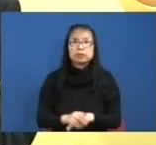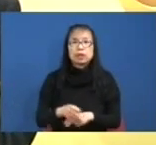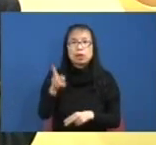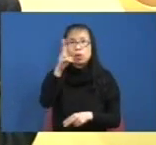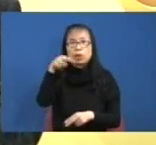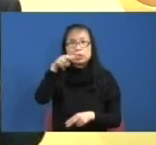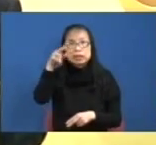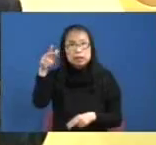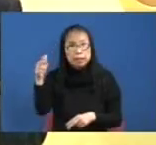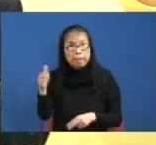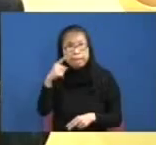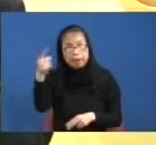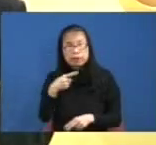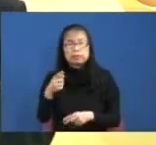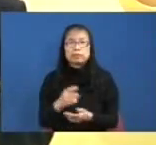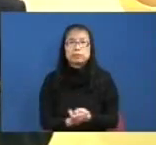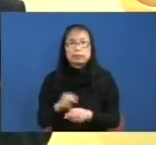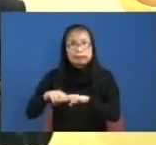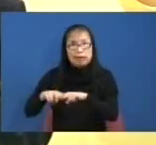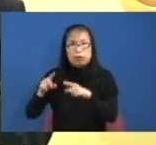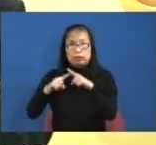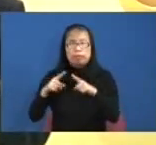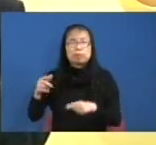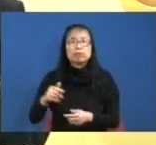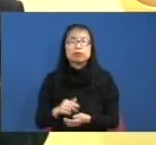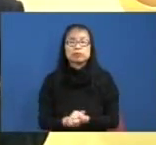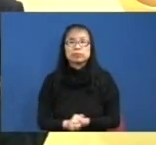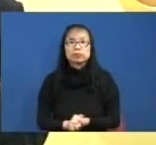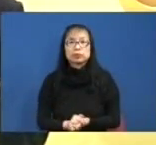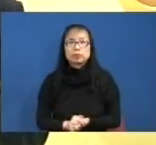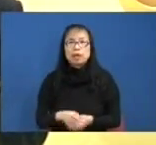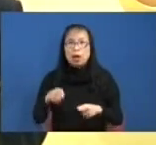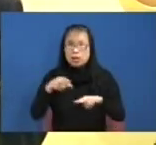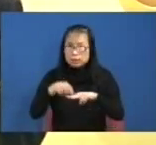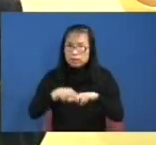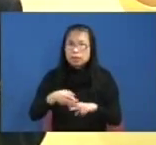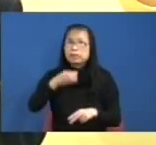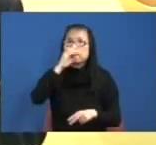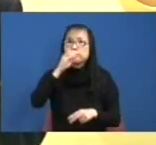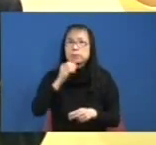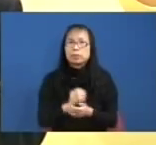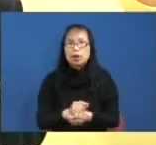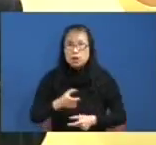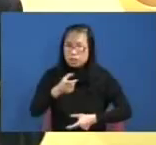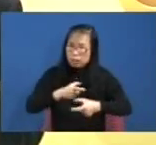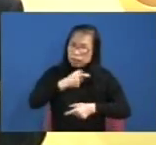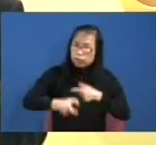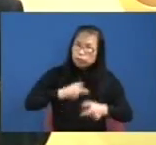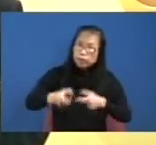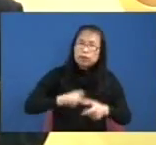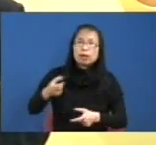2000多萬嘅同胞。咁喺呢一方面咧，喺餐飲業咧個消費嗰方面咧，